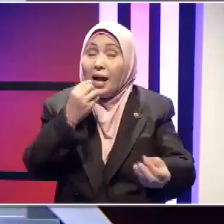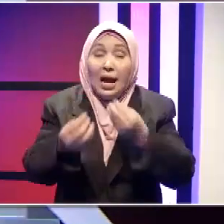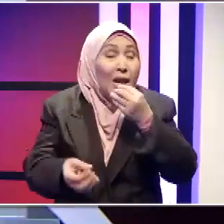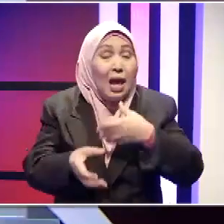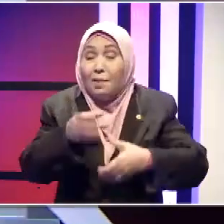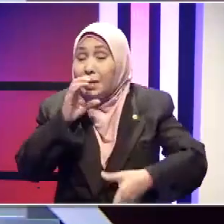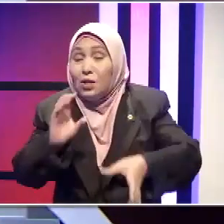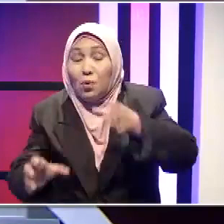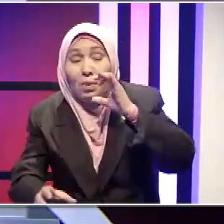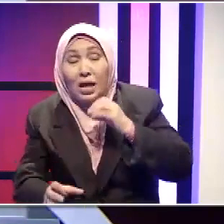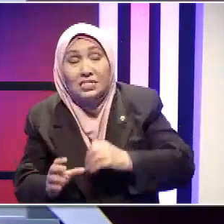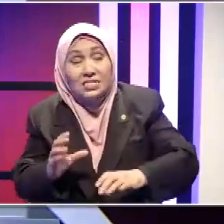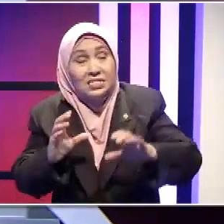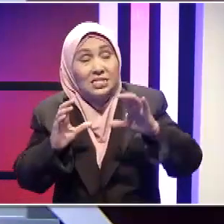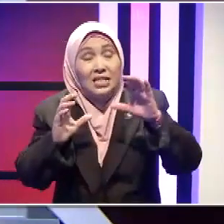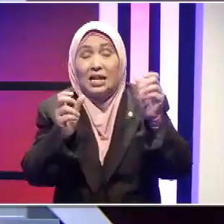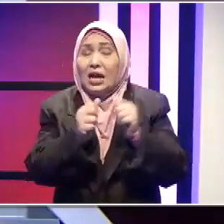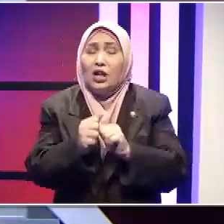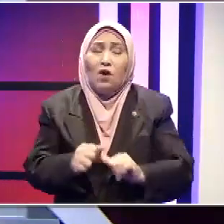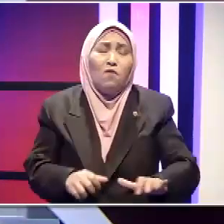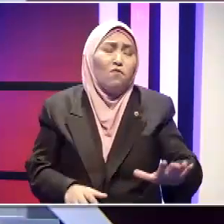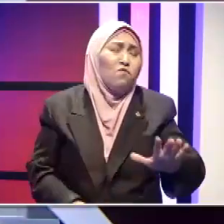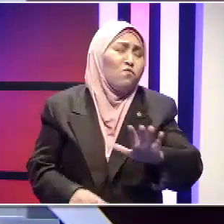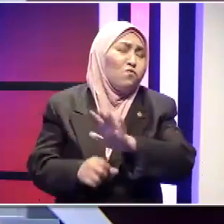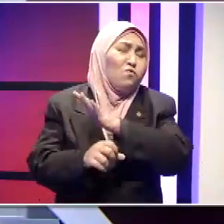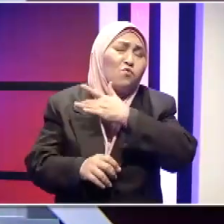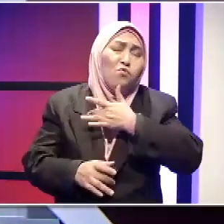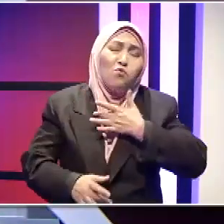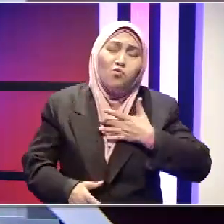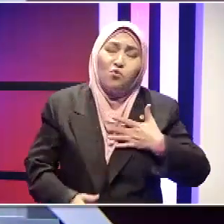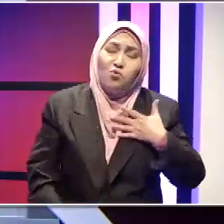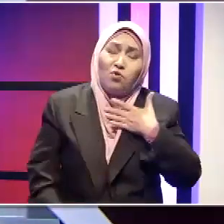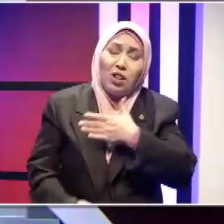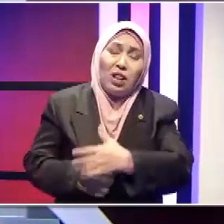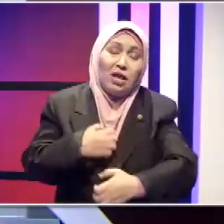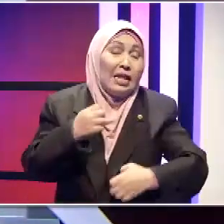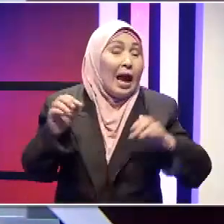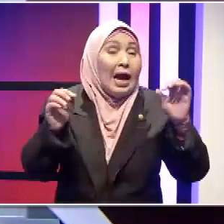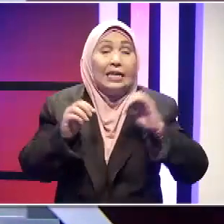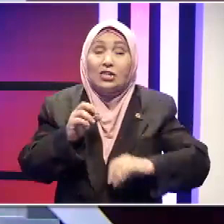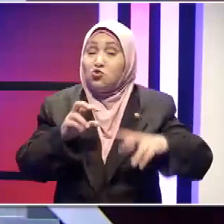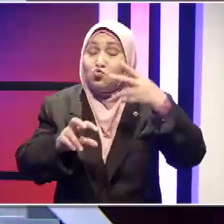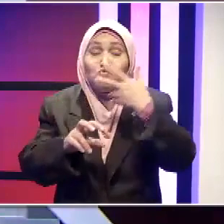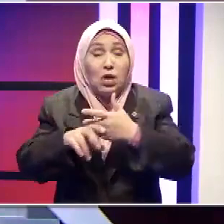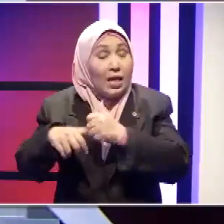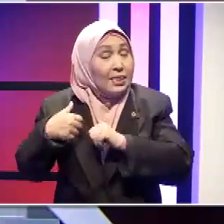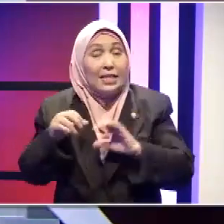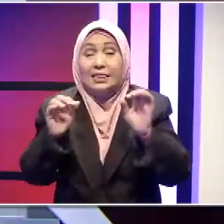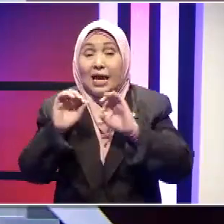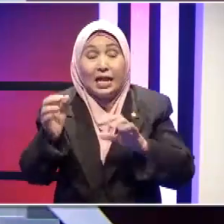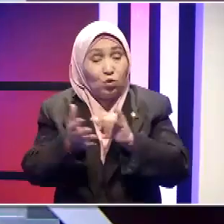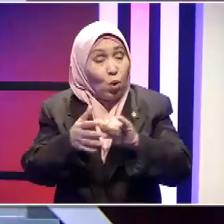minumlah secara seakan penuh Hikmat hadiah ini maksudnya tidak ada kesusahan akhirnya itu activity